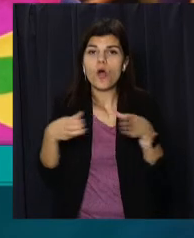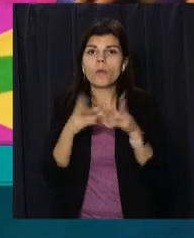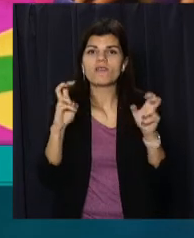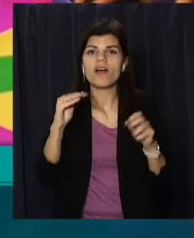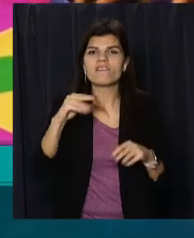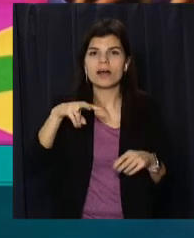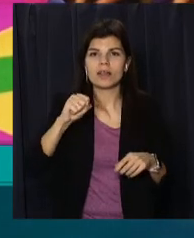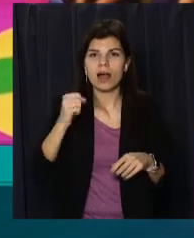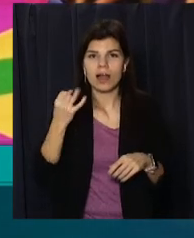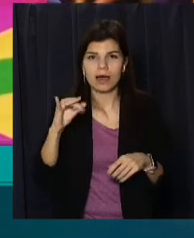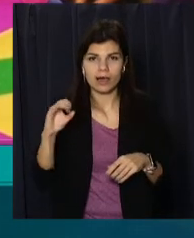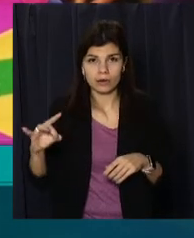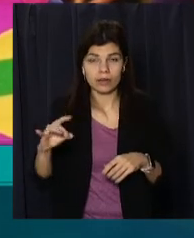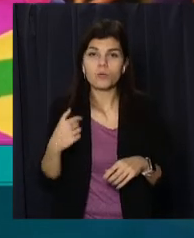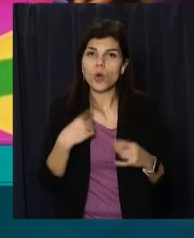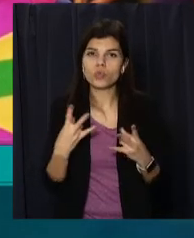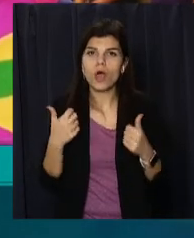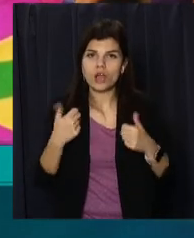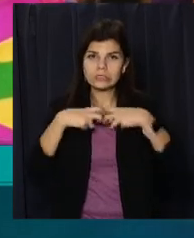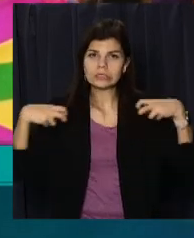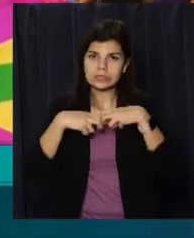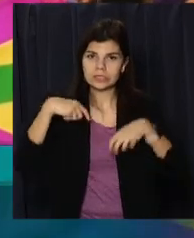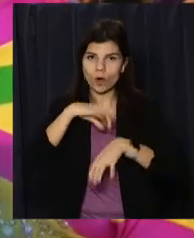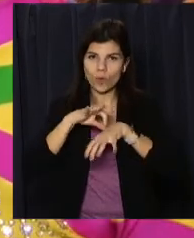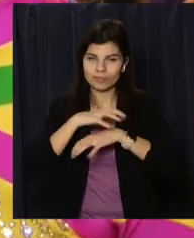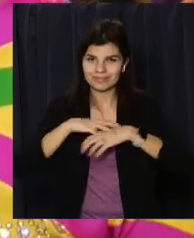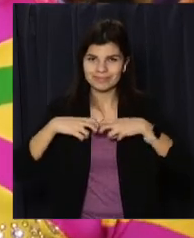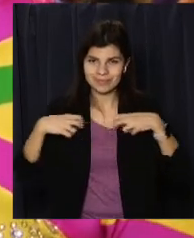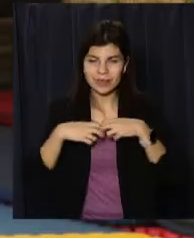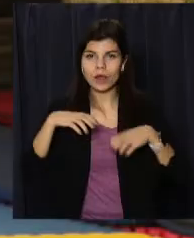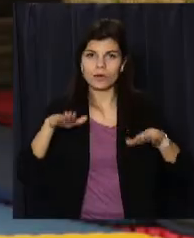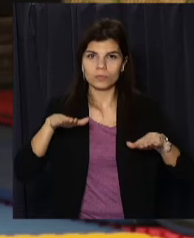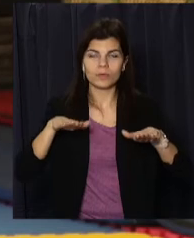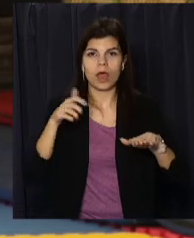мені потрібно мати хорошу гибкость і устойчивість, і рівновесие.